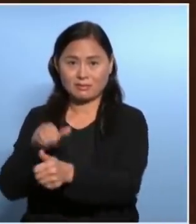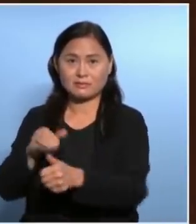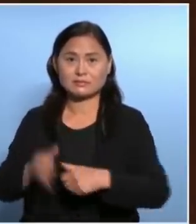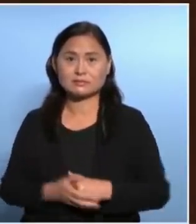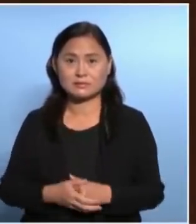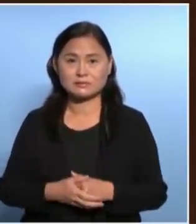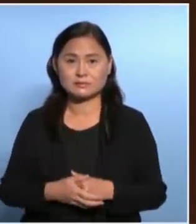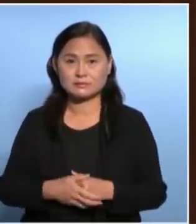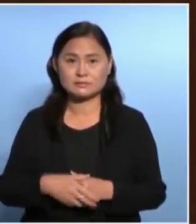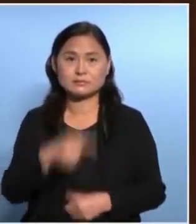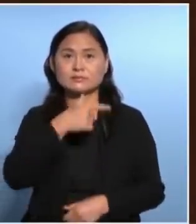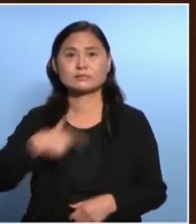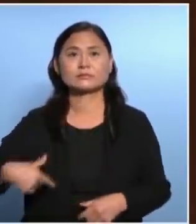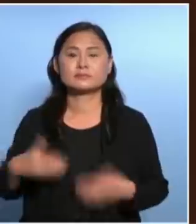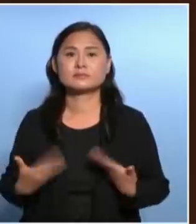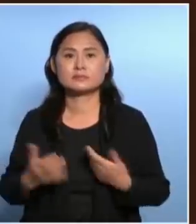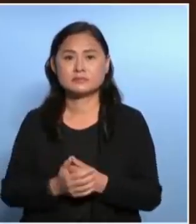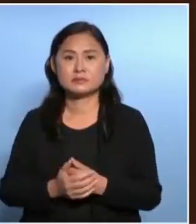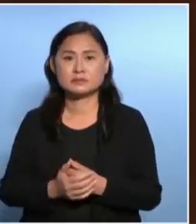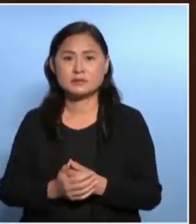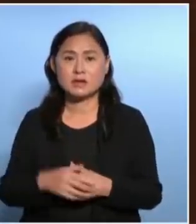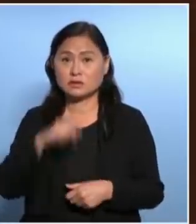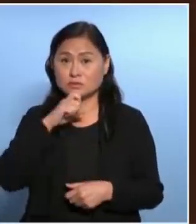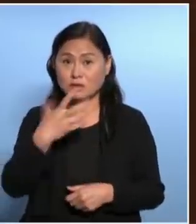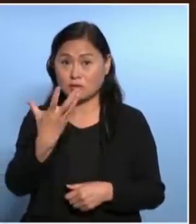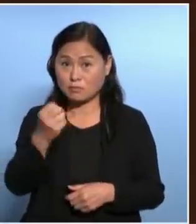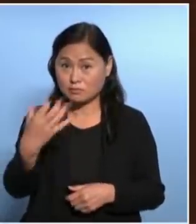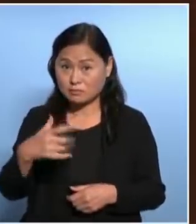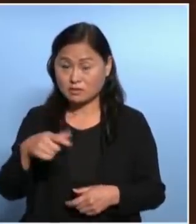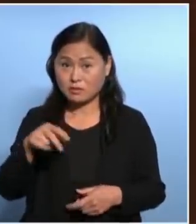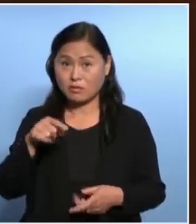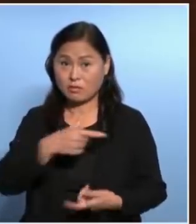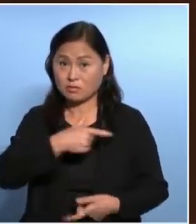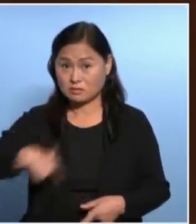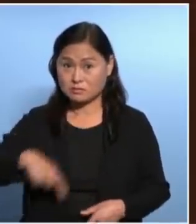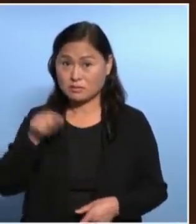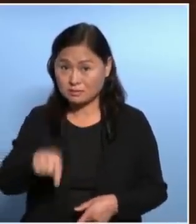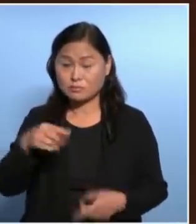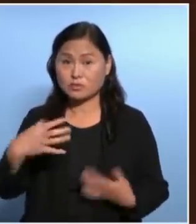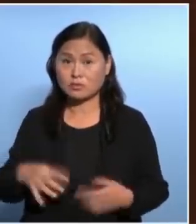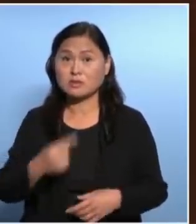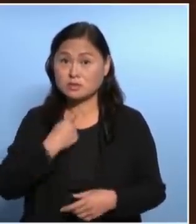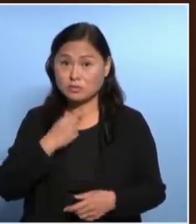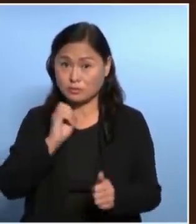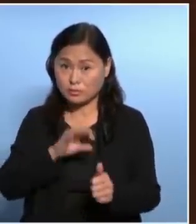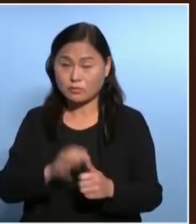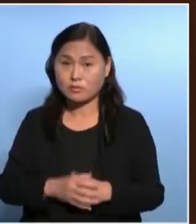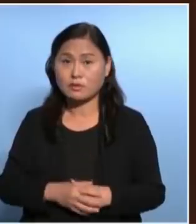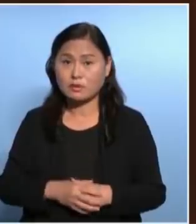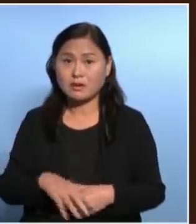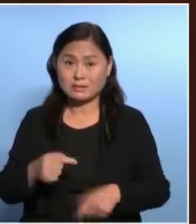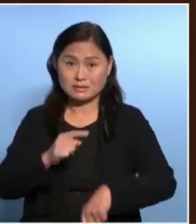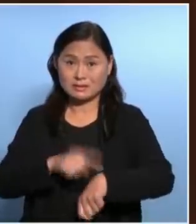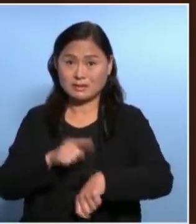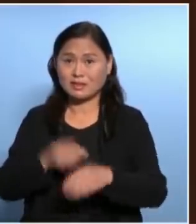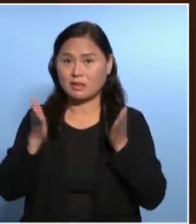我提醒議員，而家仲有50多個議員係撳咗掣，而係今日嘅時間係有